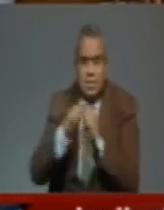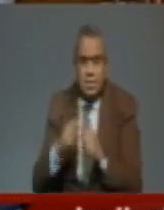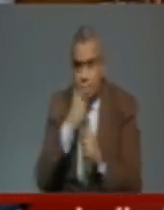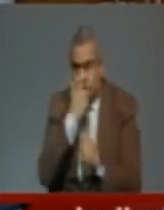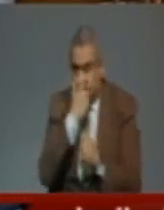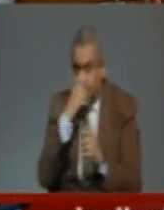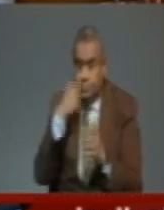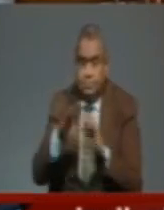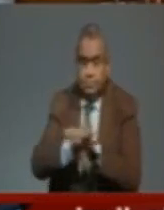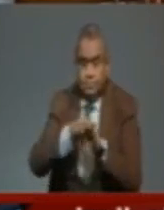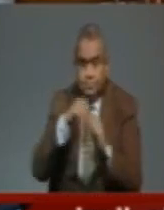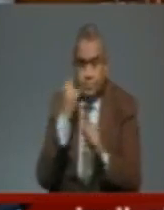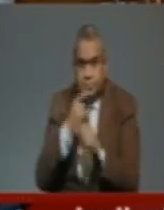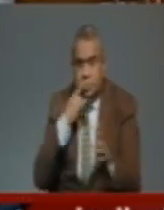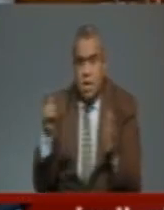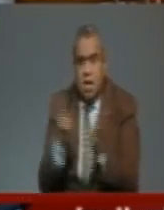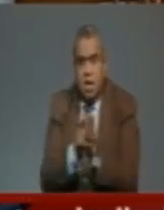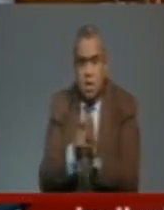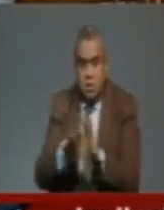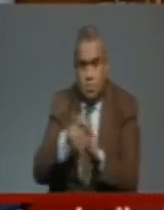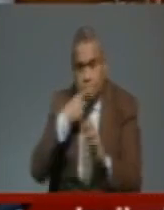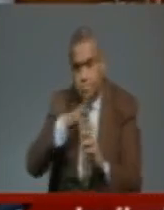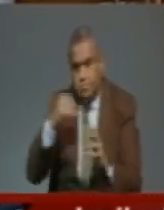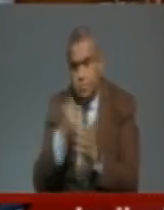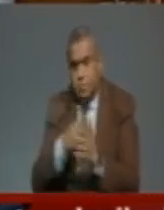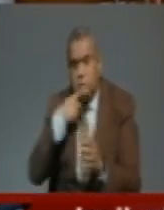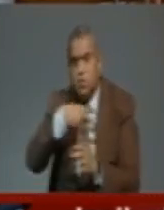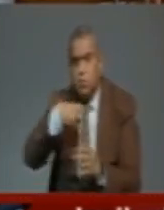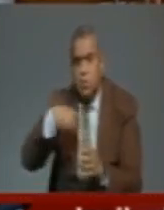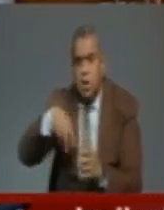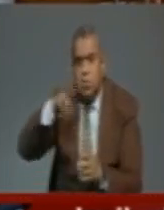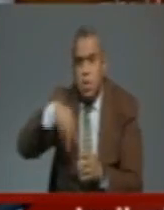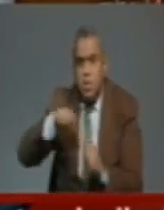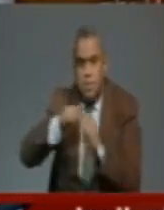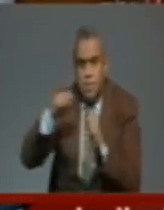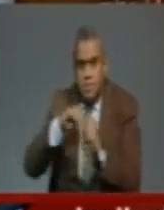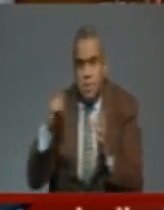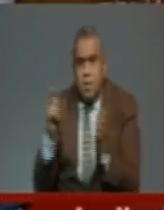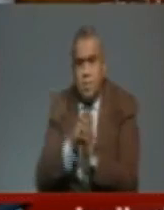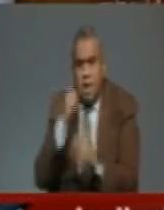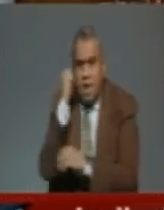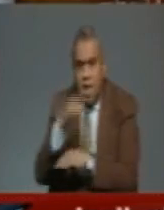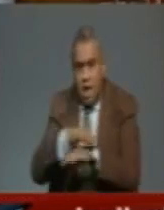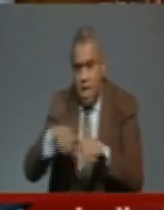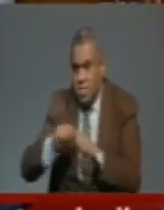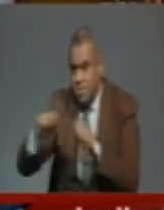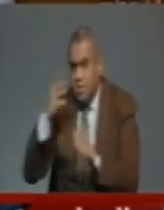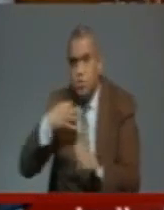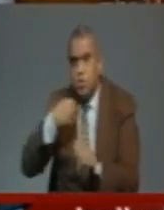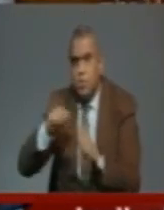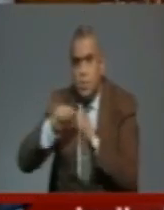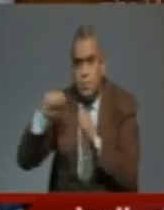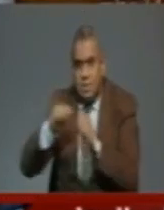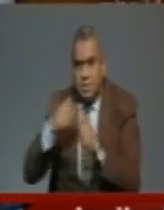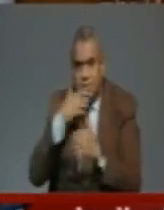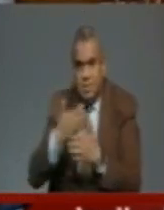البدء في رصيف اخر متعدد الاغراض 915 متر، ورصيف صب جاف 500 متر، ورا الرصيف